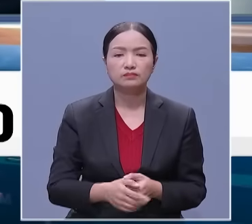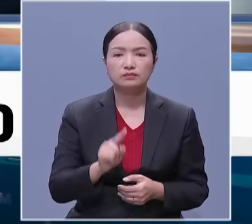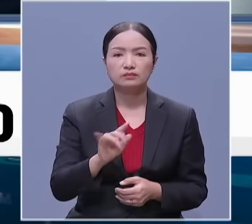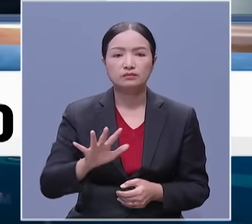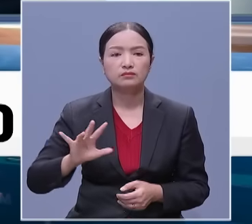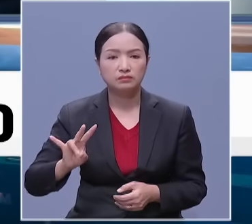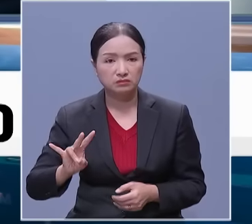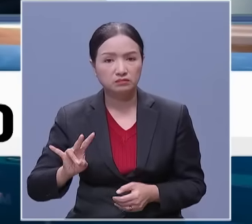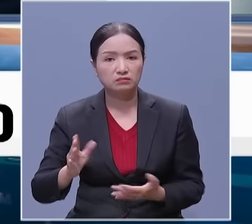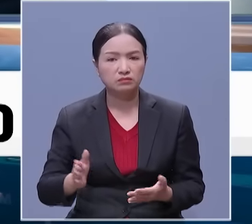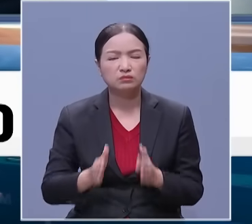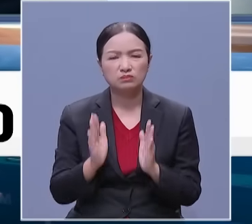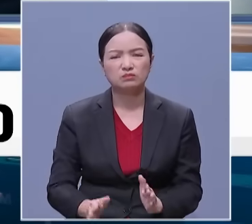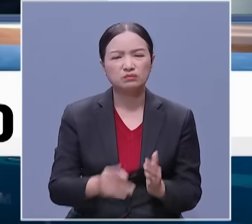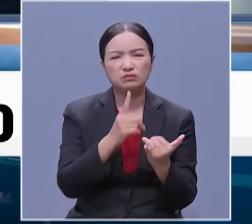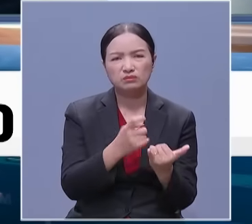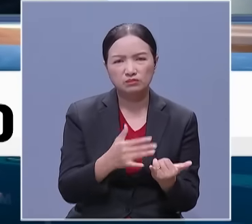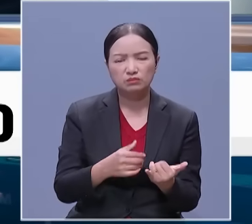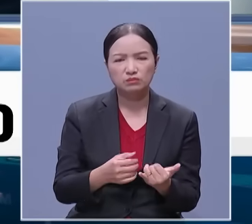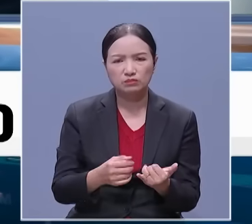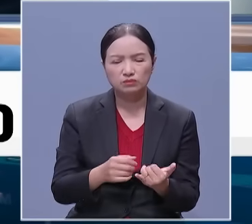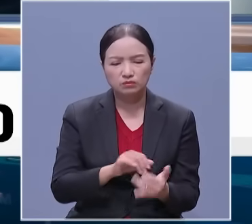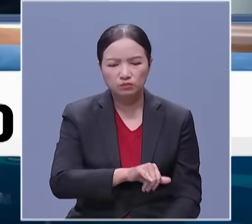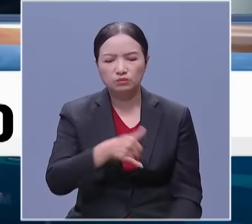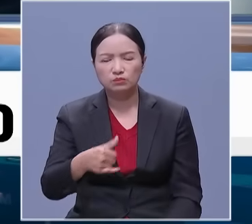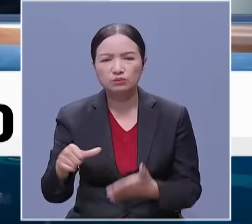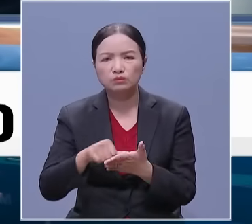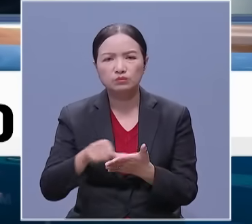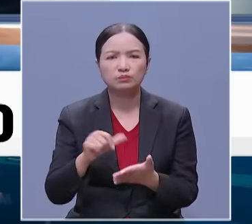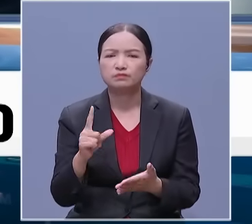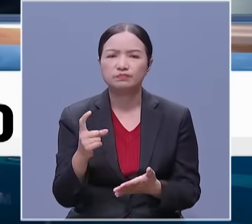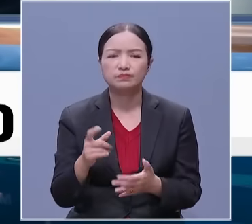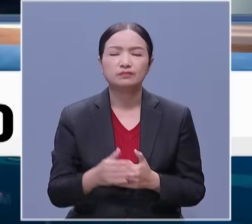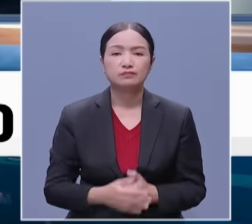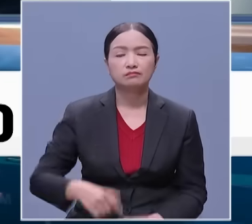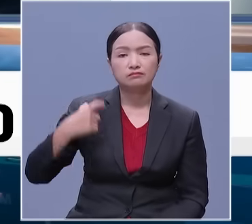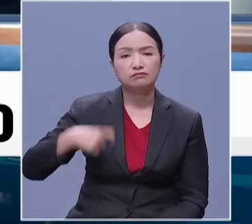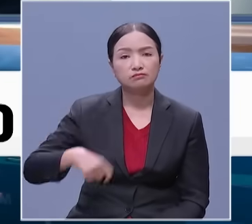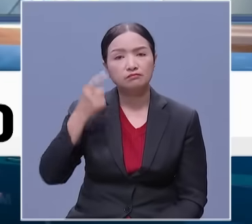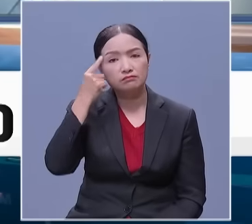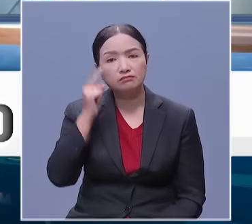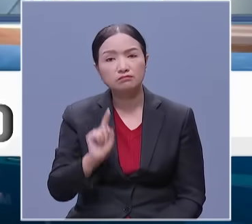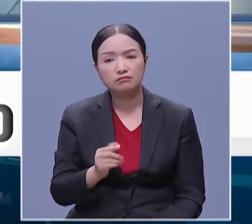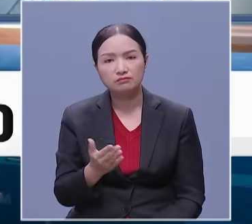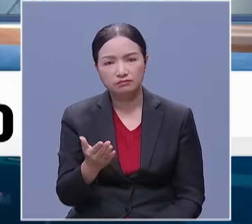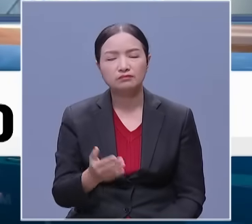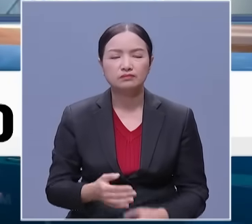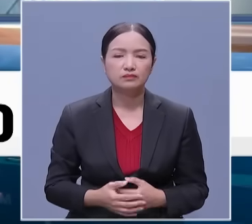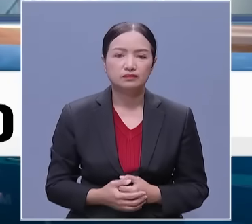157อีกหรือคนตายไปแล้วลุกขึ้นมาแก้ต่างไม่ได้เรื่องนี้ทนายเดชามองยังไงลองฟังตรงนี้อีกช่วงหนึ่ง